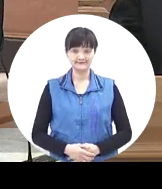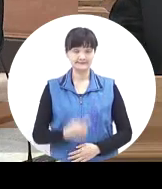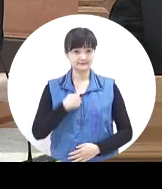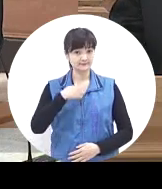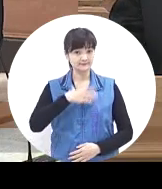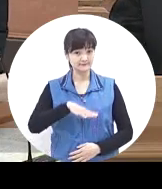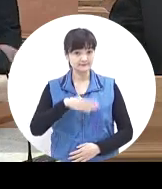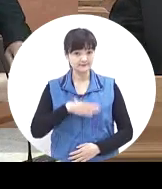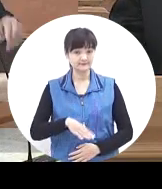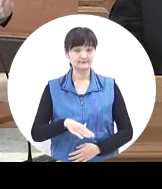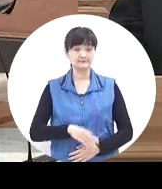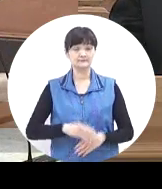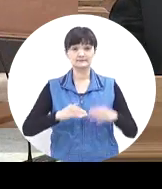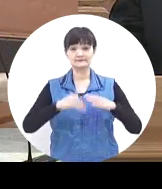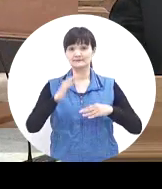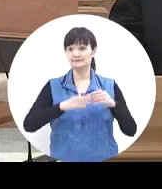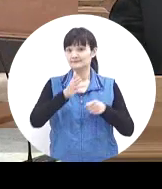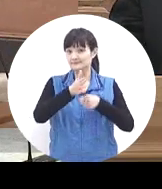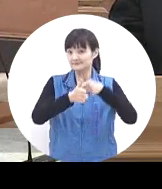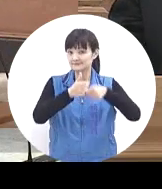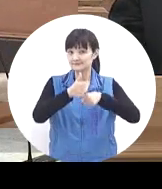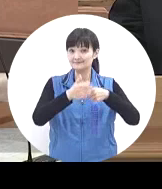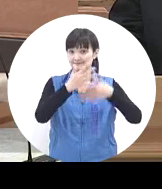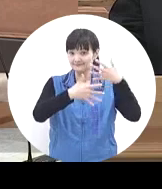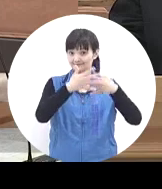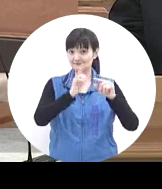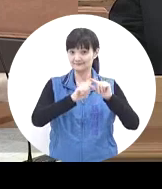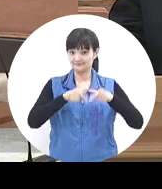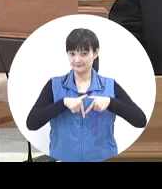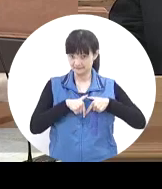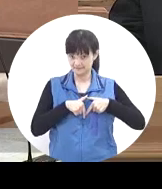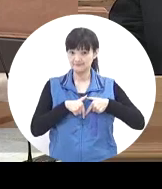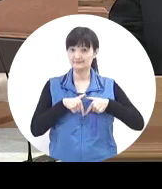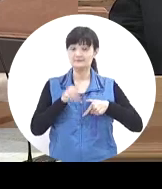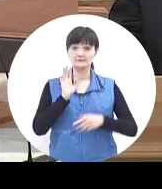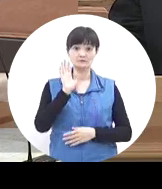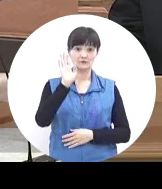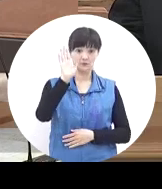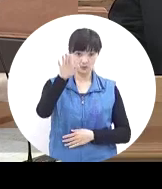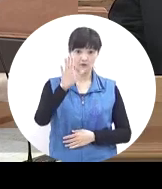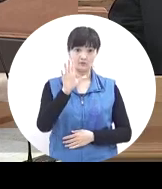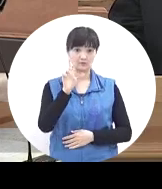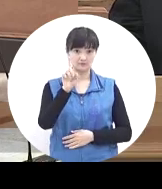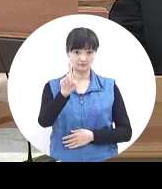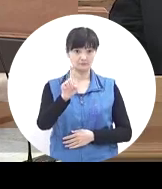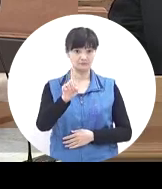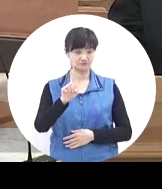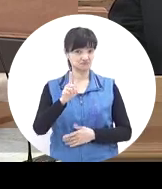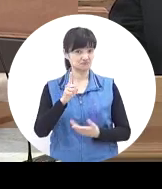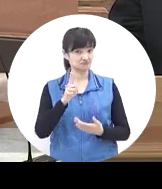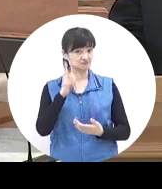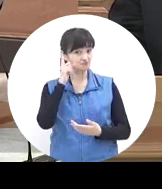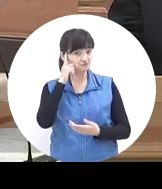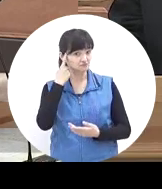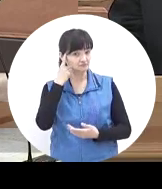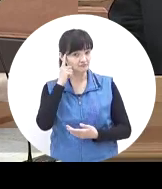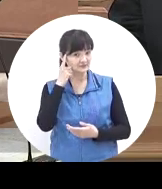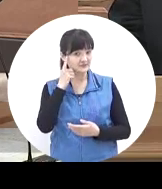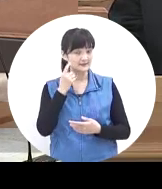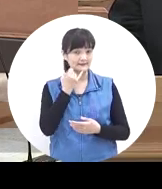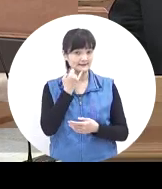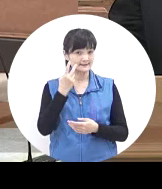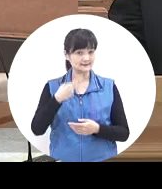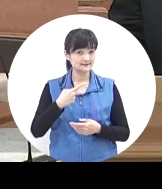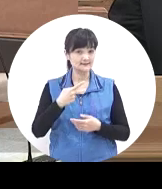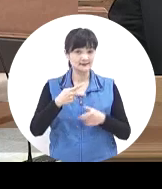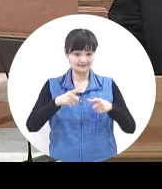我们这个协拍中心啊，未来有一个很大的空间，对不对？ 对。 那是坐落在